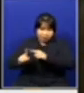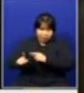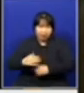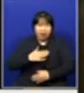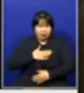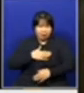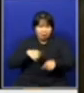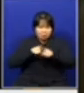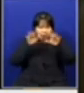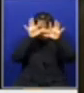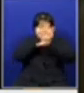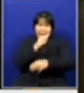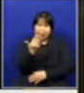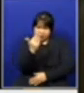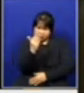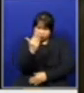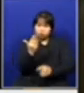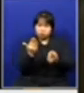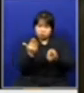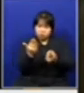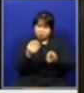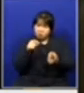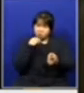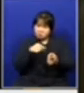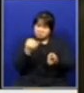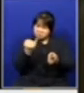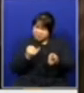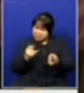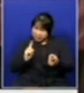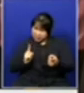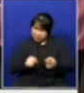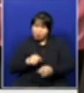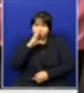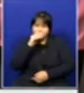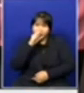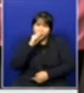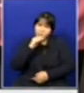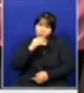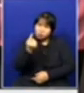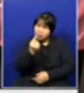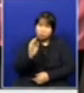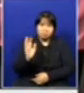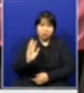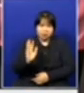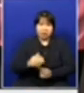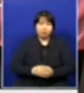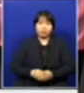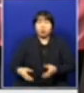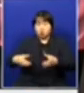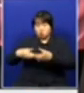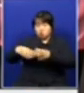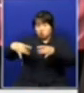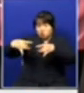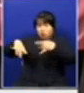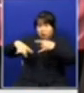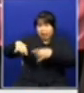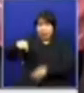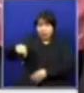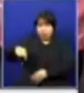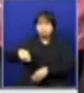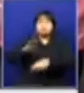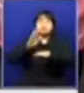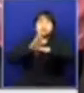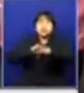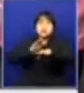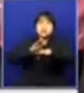าสิ่งที่ท่านบกพร่องเราไม่ใช่ว่าพูดมากขณะเดียวกันฝ่ายค้านเราติงให้เห็น